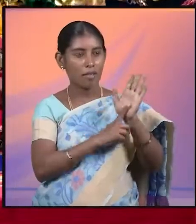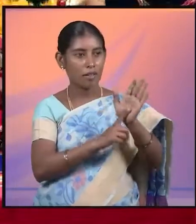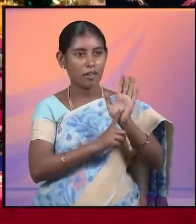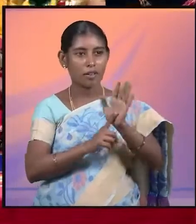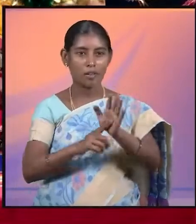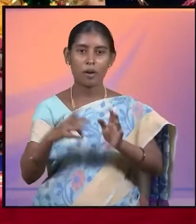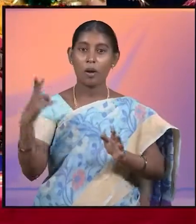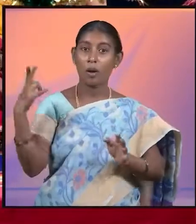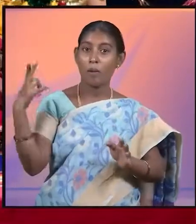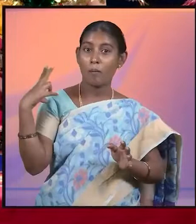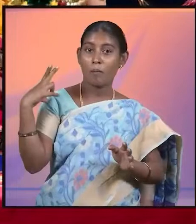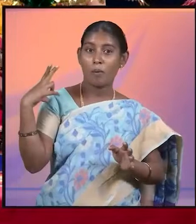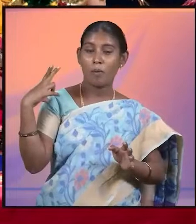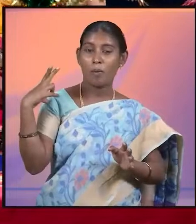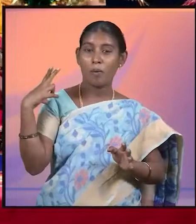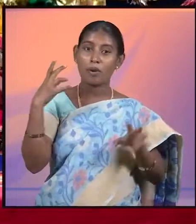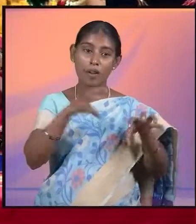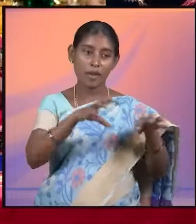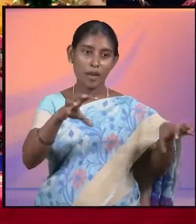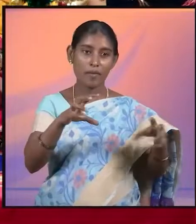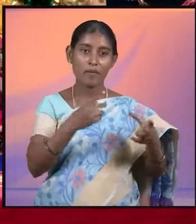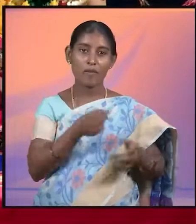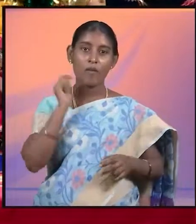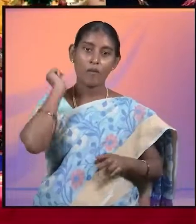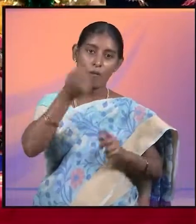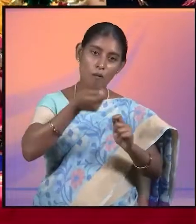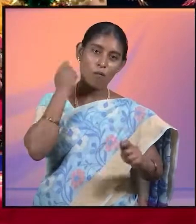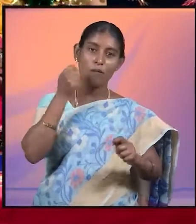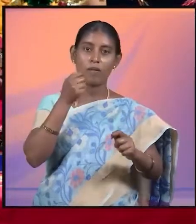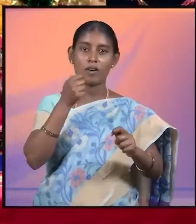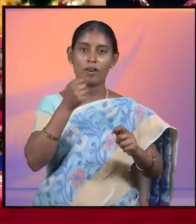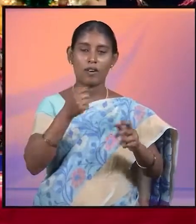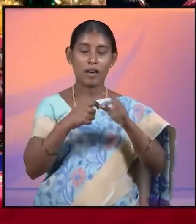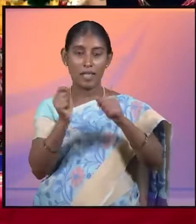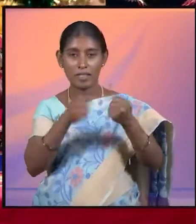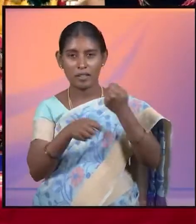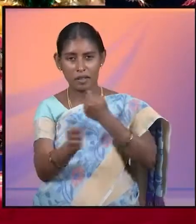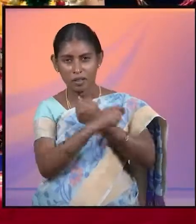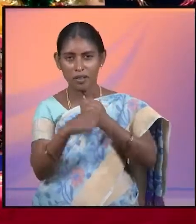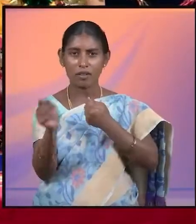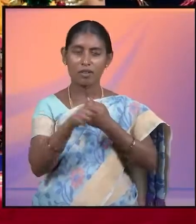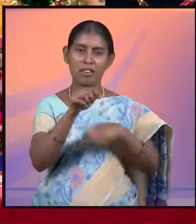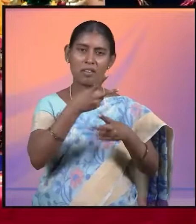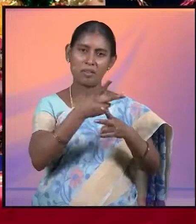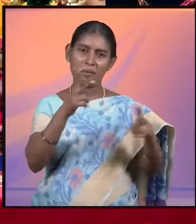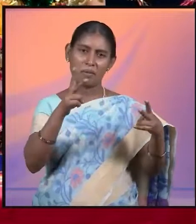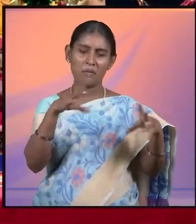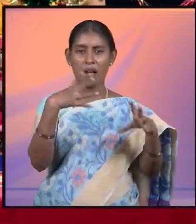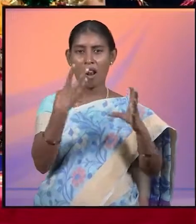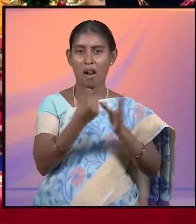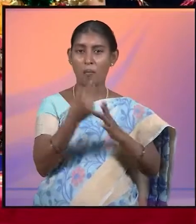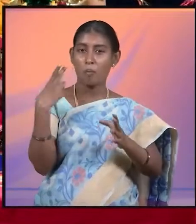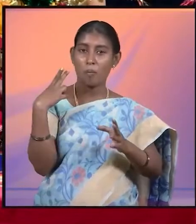ஔவையார காமிக்கிறார். வாள், வேல், ஈட்டி, கேடையன்னு வகை வகையா